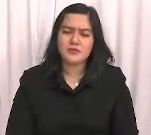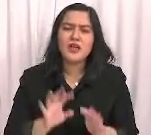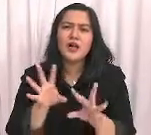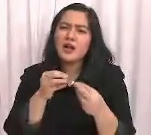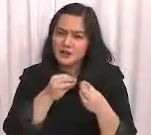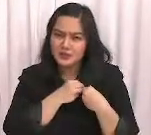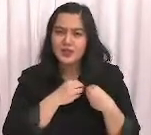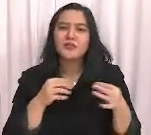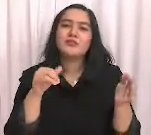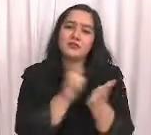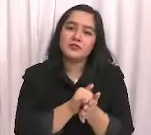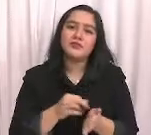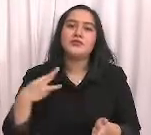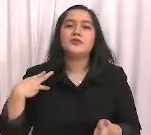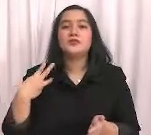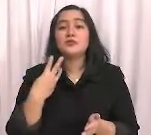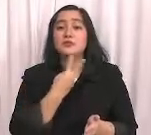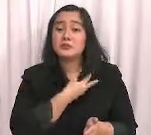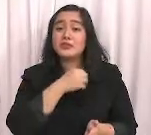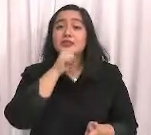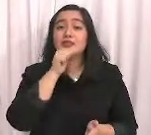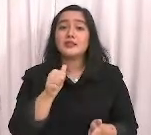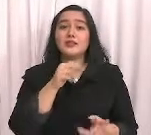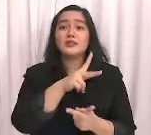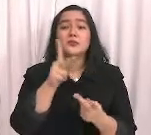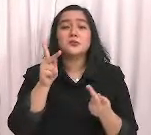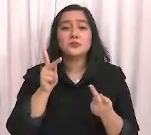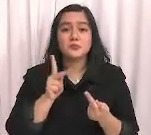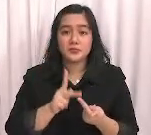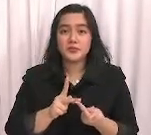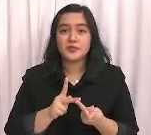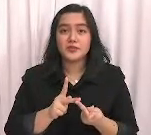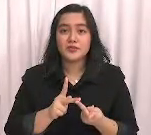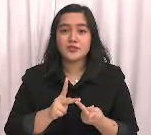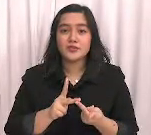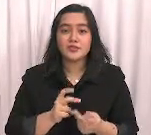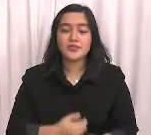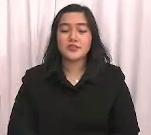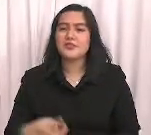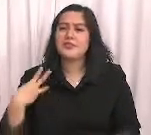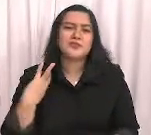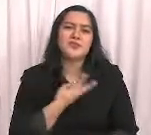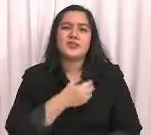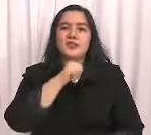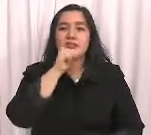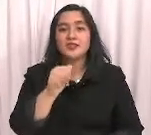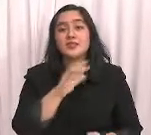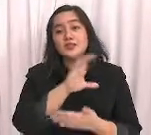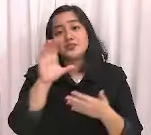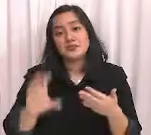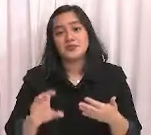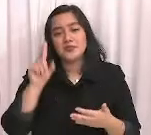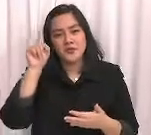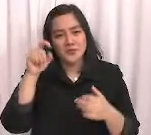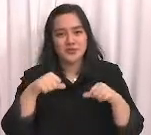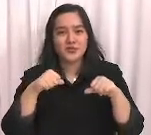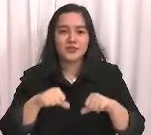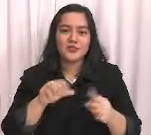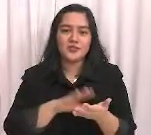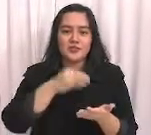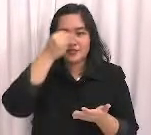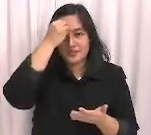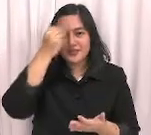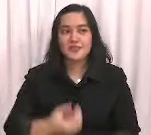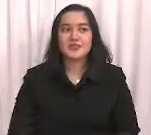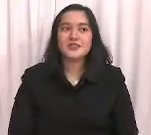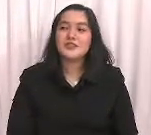hindi tayo perfect. No? Hindi pa tayo kumpleto, mga kapatid. Kinakailang matuto pa tayo. Alright? Tapos